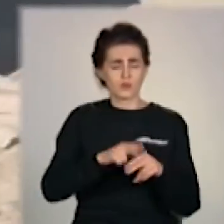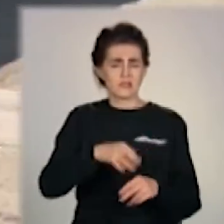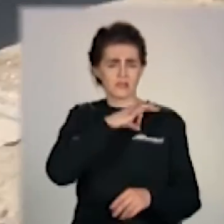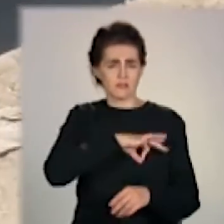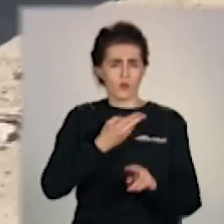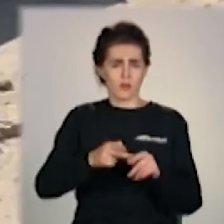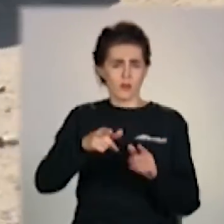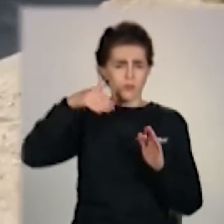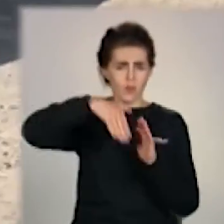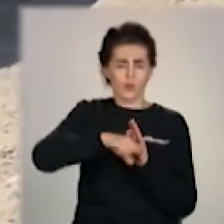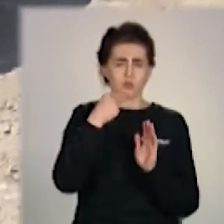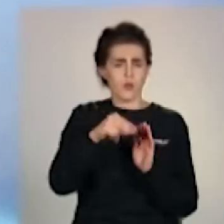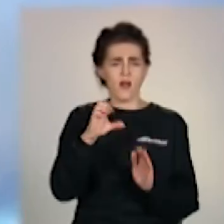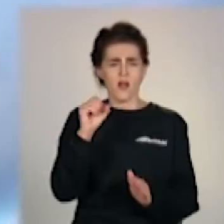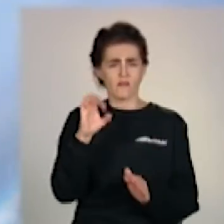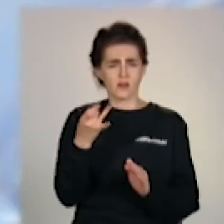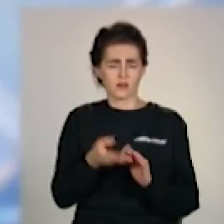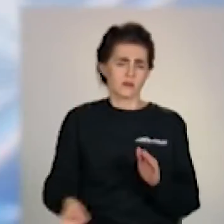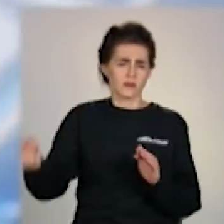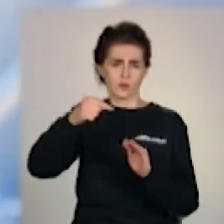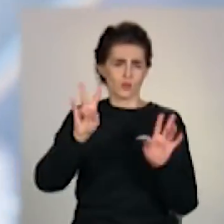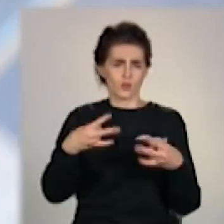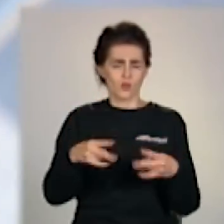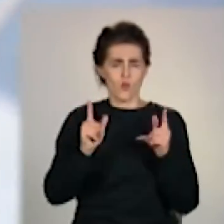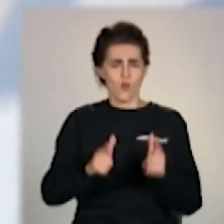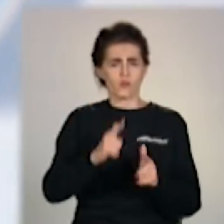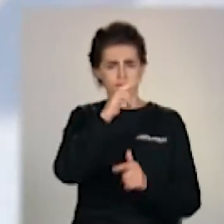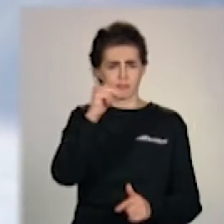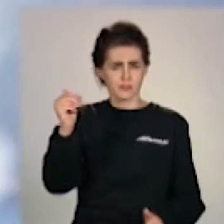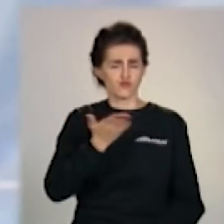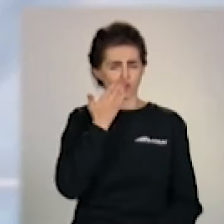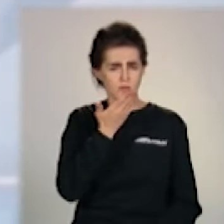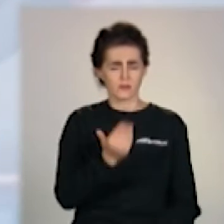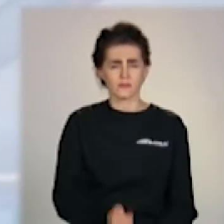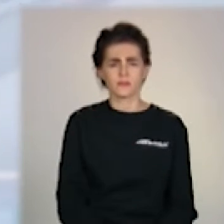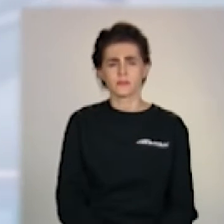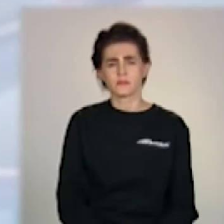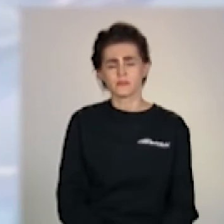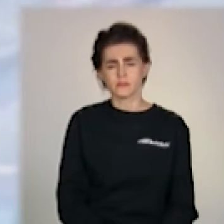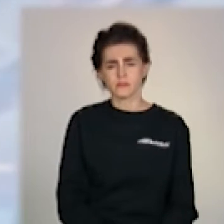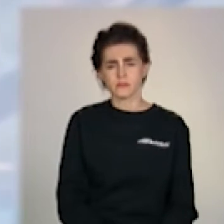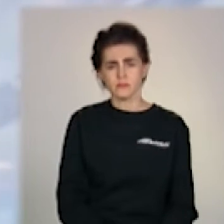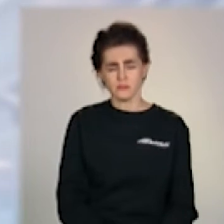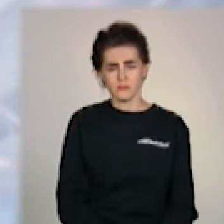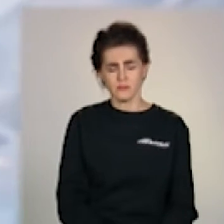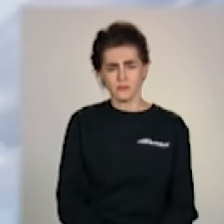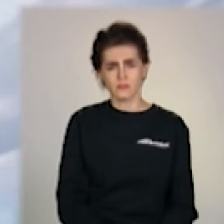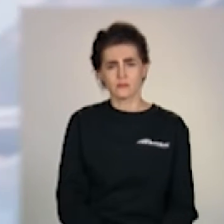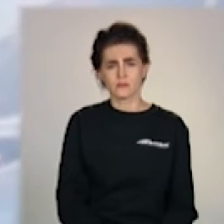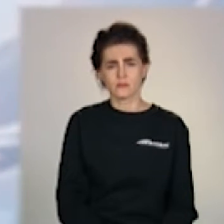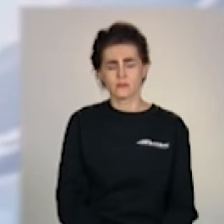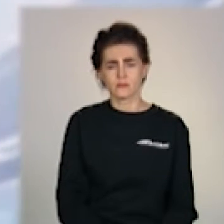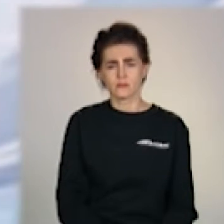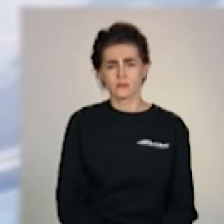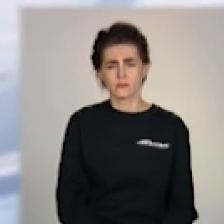а не аварійною дорогою. З 2015 року дорога через Мелекіно, яка є в аварійному